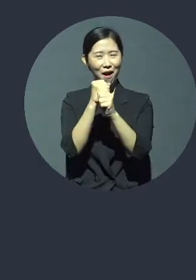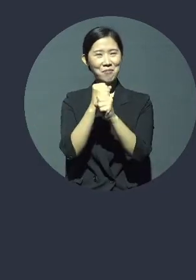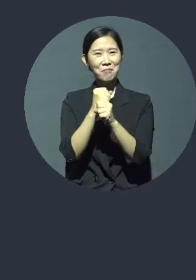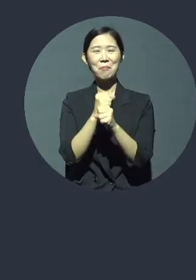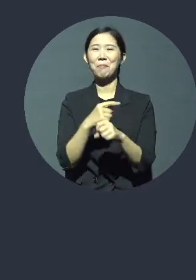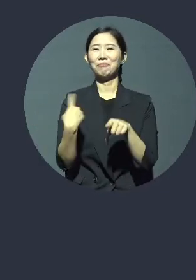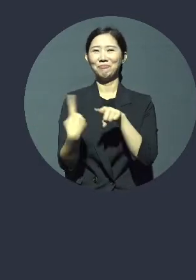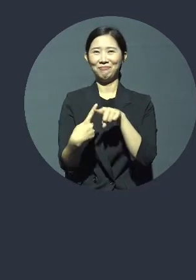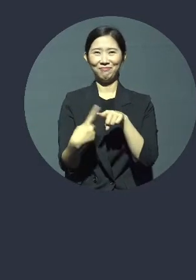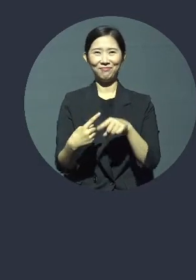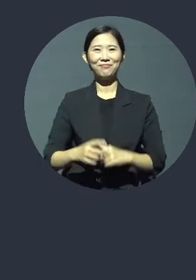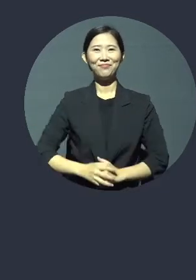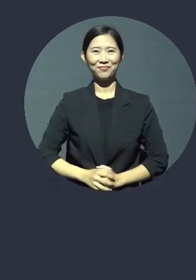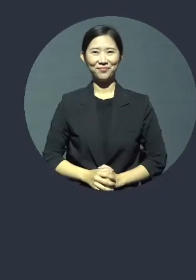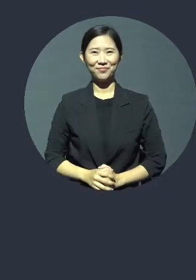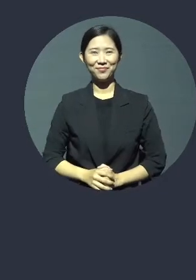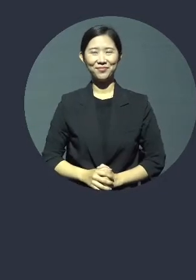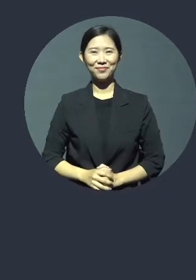있습니다.